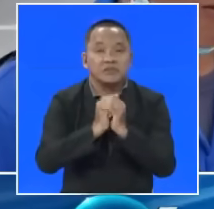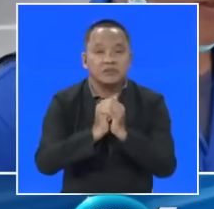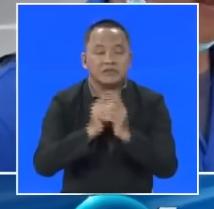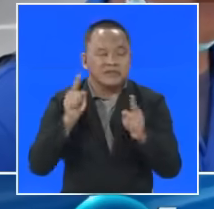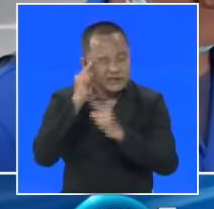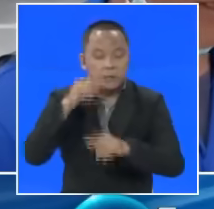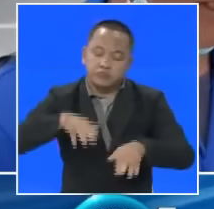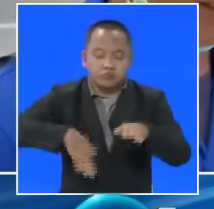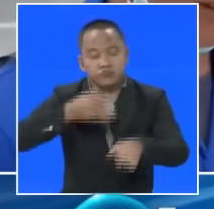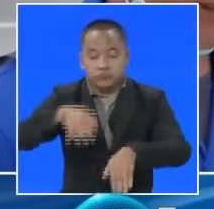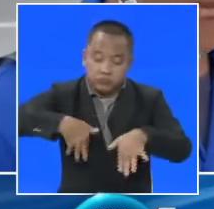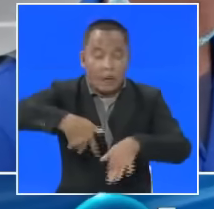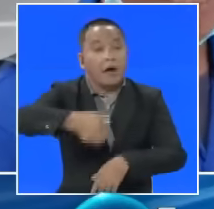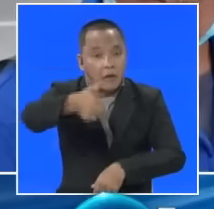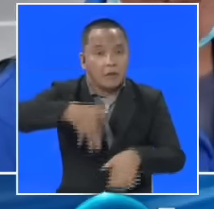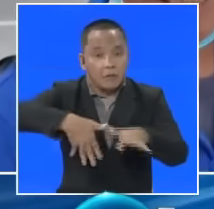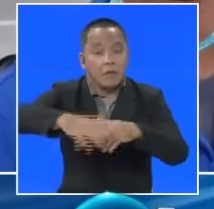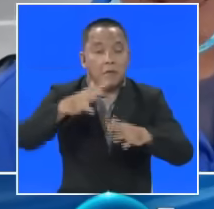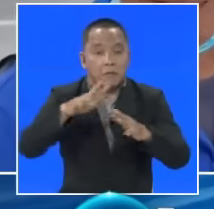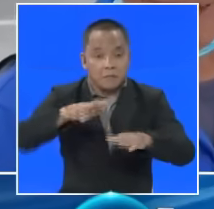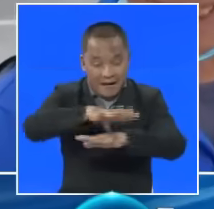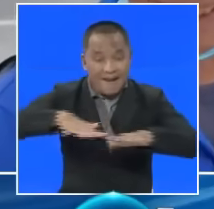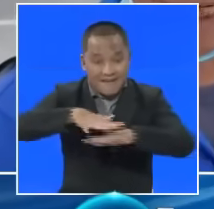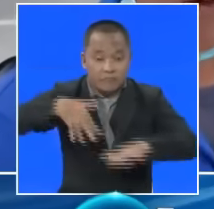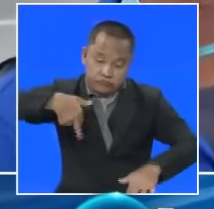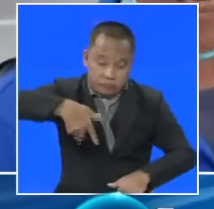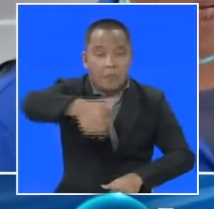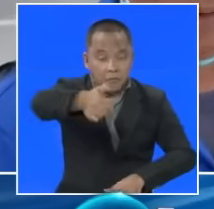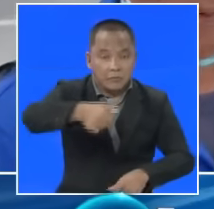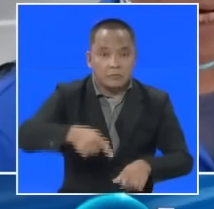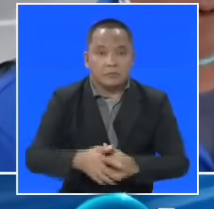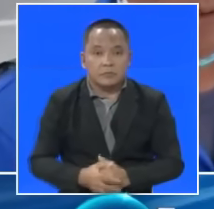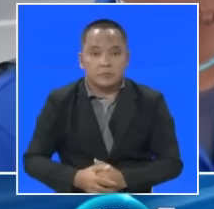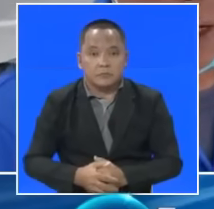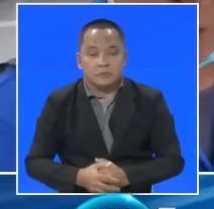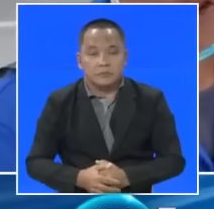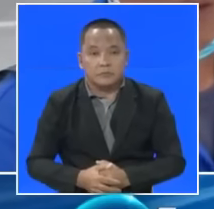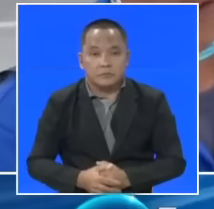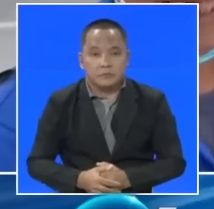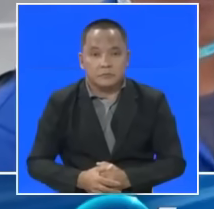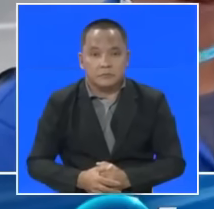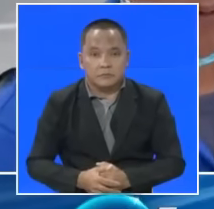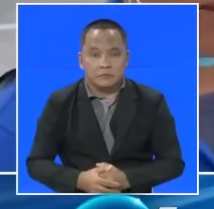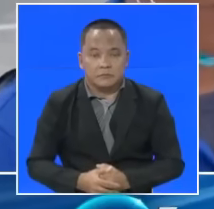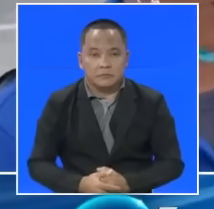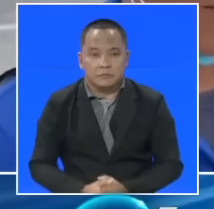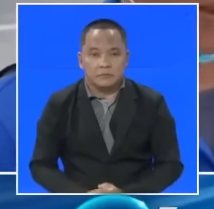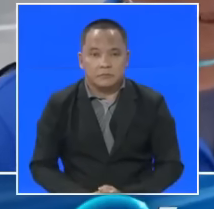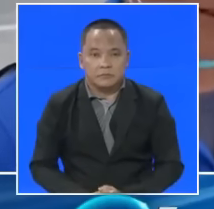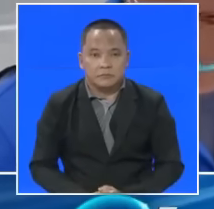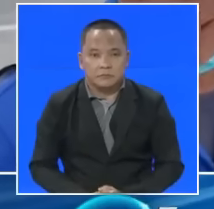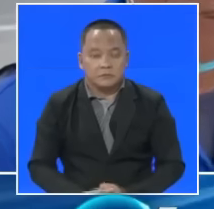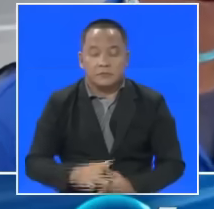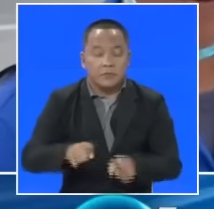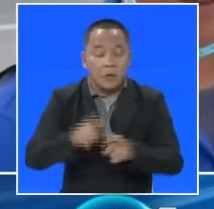สองก็คือบ้านเขาเนี่ยทางม้าลายเนี่ยก็จะเป็นเขารู้อยู่แล้วว่าเขารถต้องหยุดจะไม่ต้องวันนั้นก็จะไม่สนใ